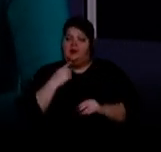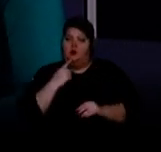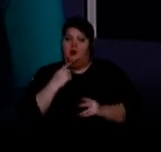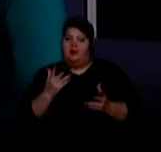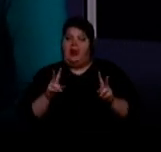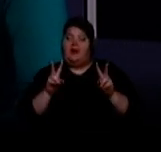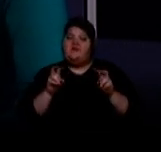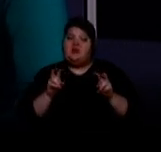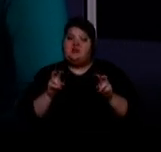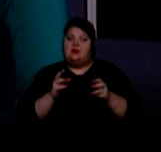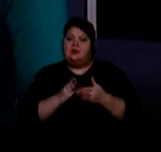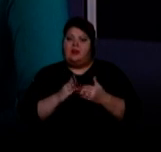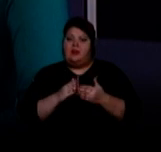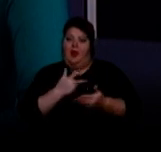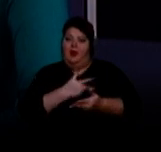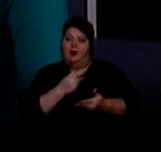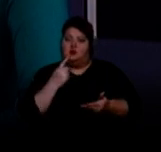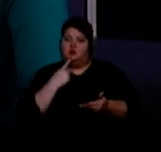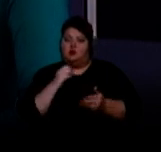Які є види донорства в цьому контексті?